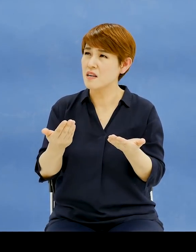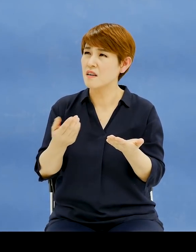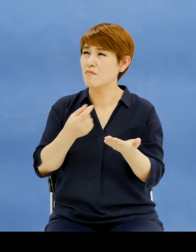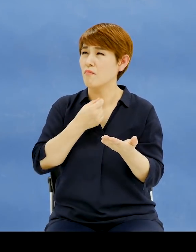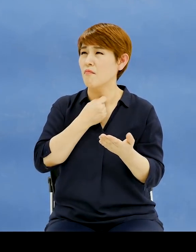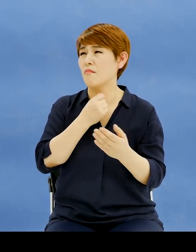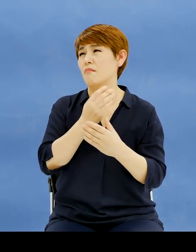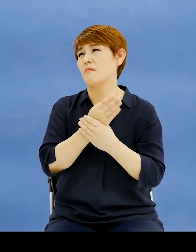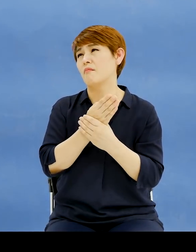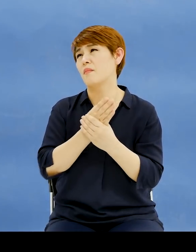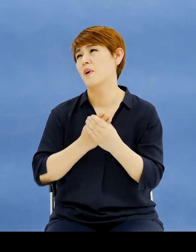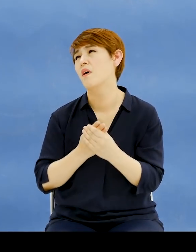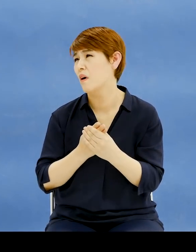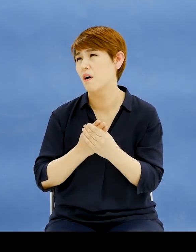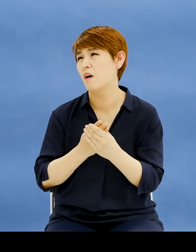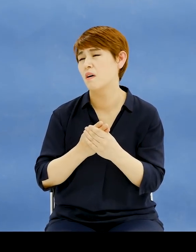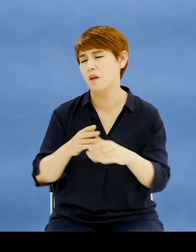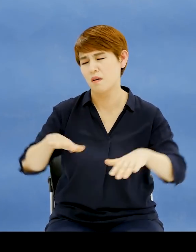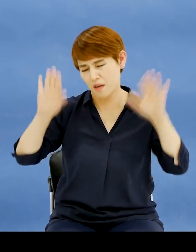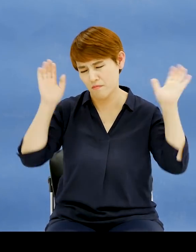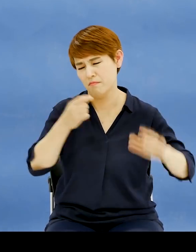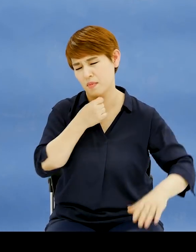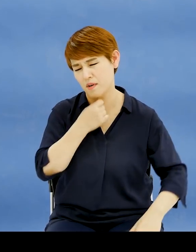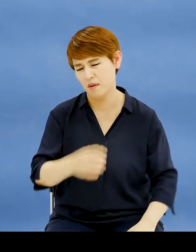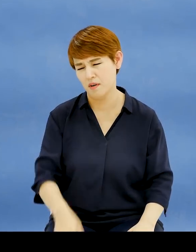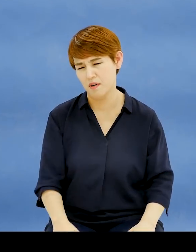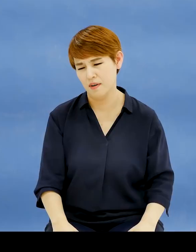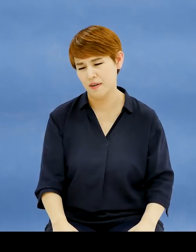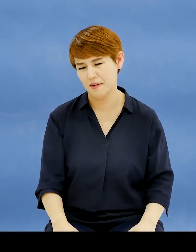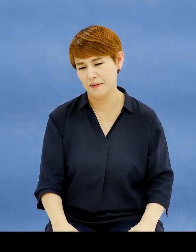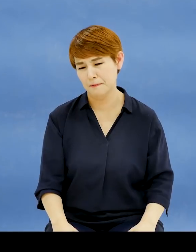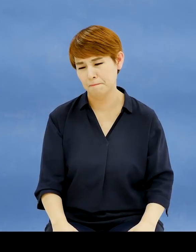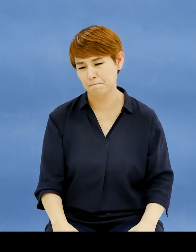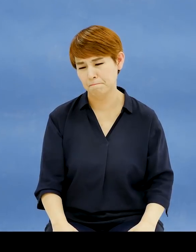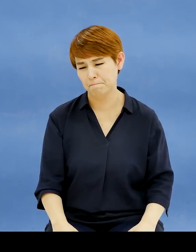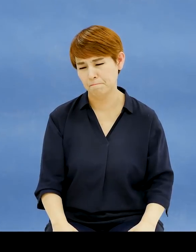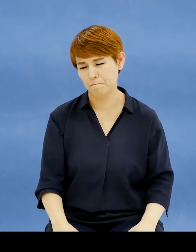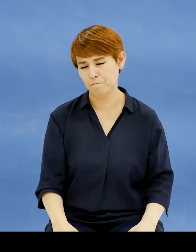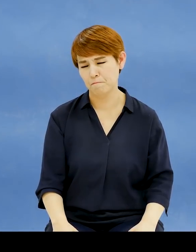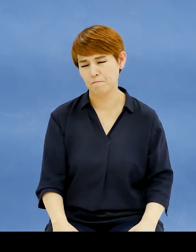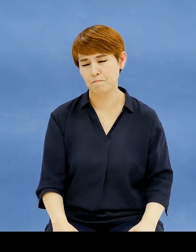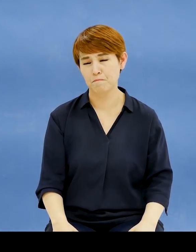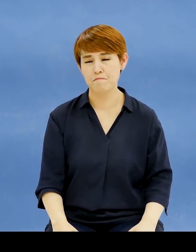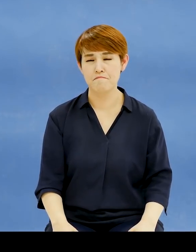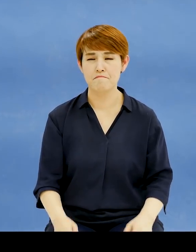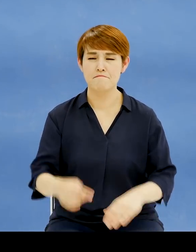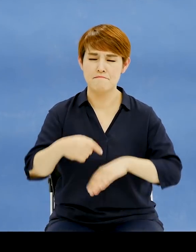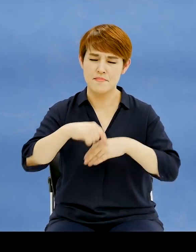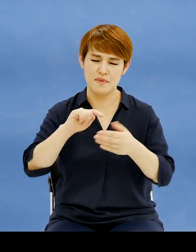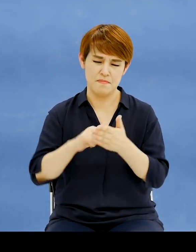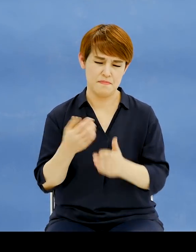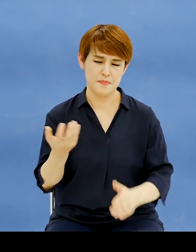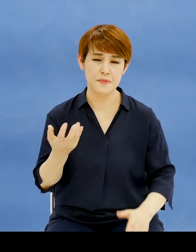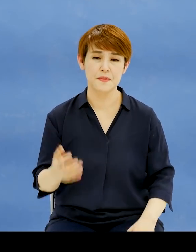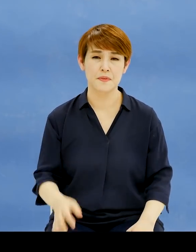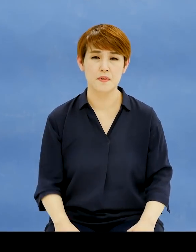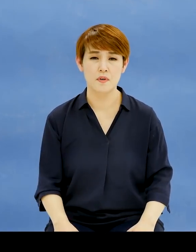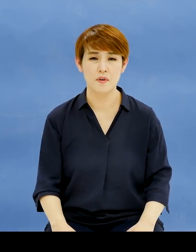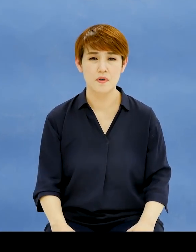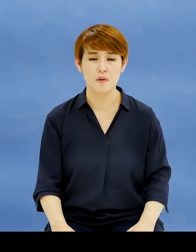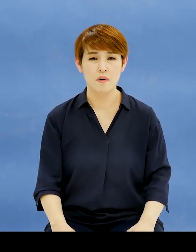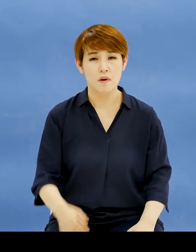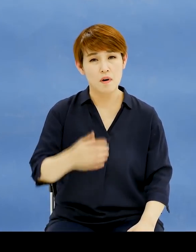사역 잘하고 하는 거에 있어서 하나님 정말 좀 못하겠습니다. 네네네. 그래서 진짜 마음이 어려웠어요. 그리고 생각해